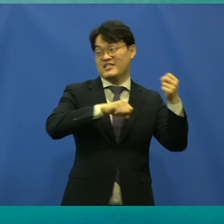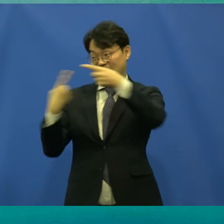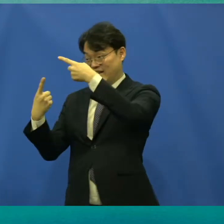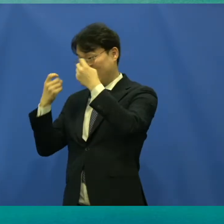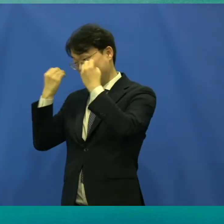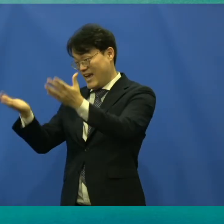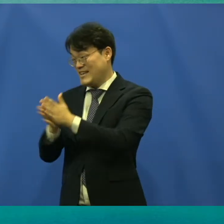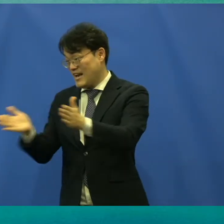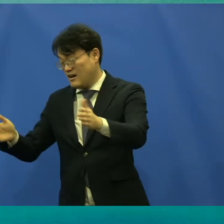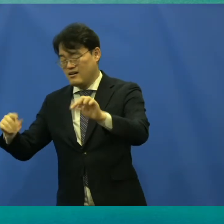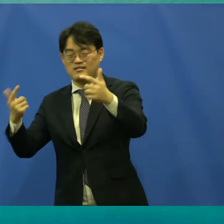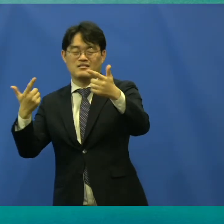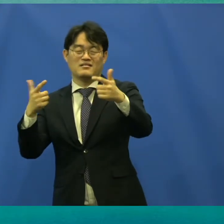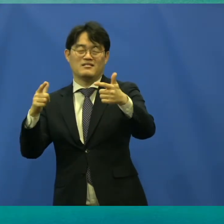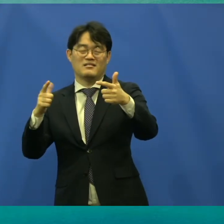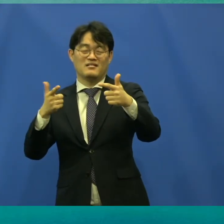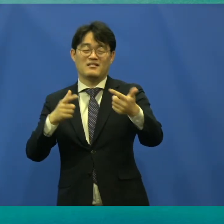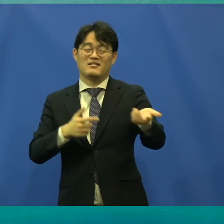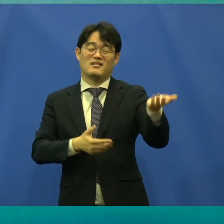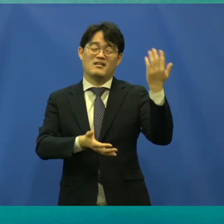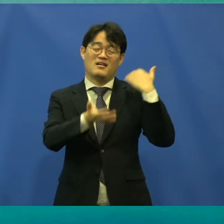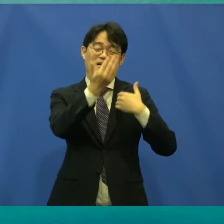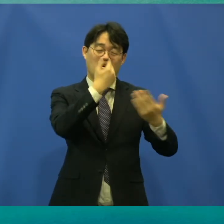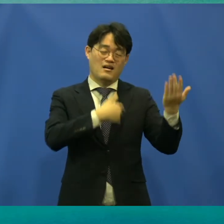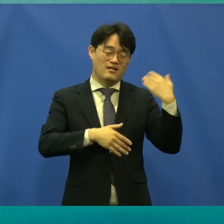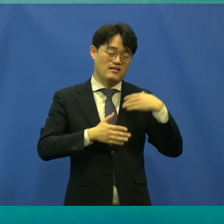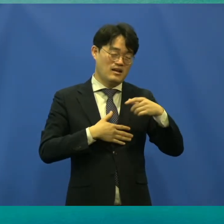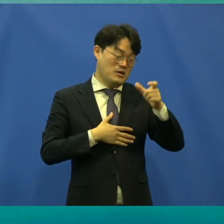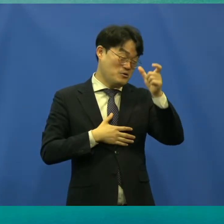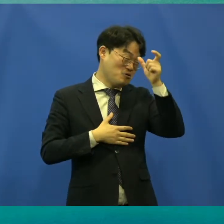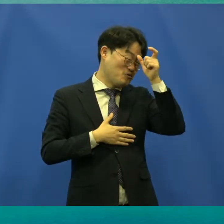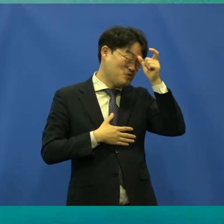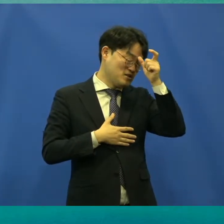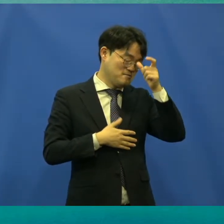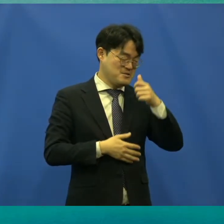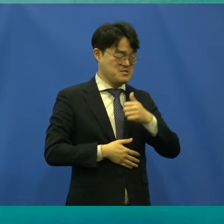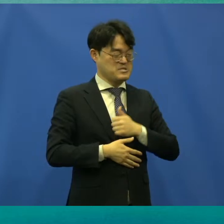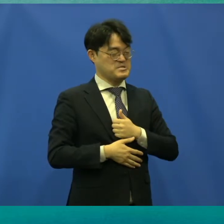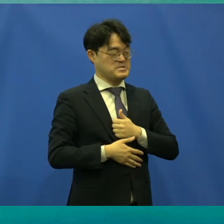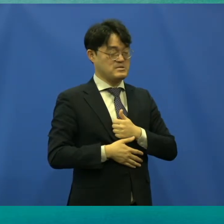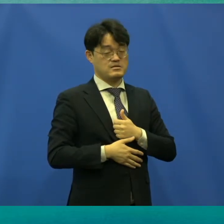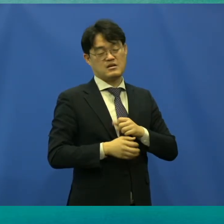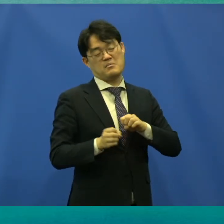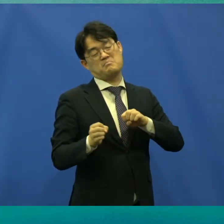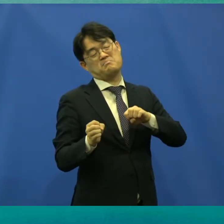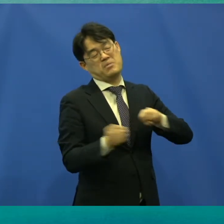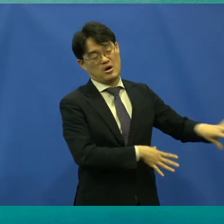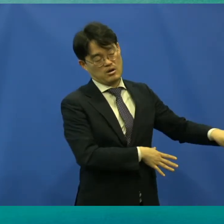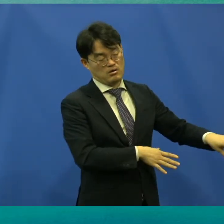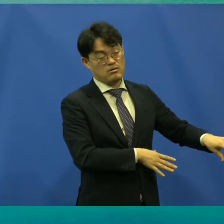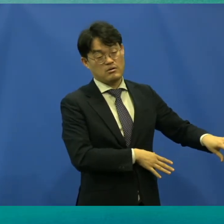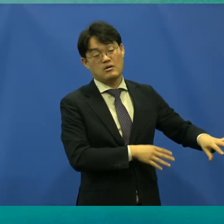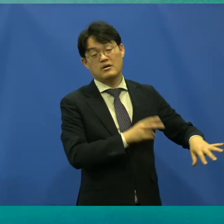죽어야 하나님이 새 일을 행하시는 줄로 믿습니다. 그래서 우리는 늘